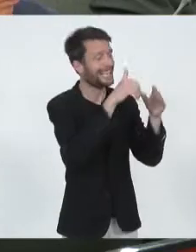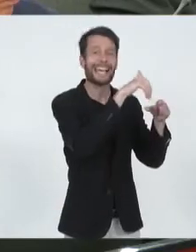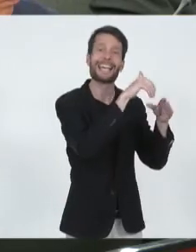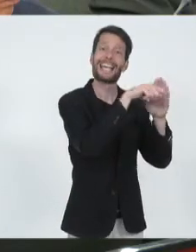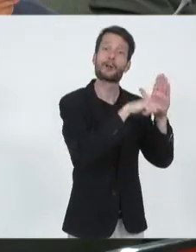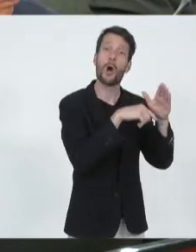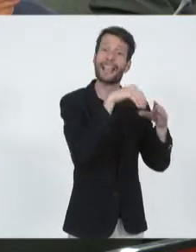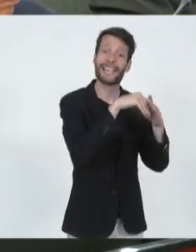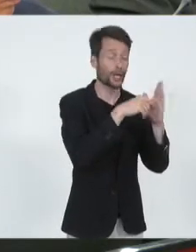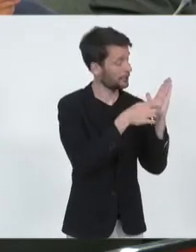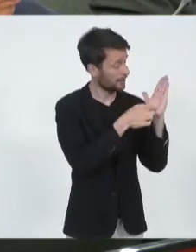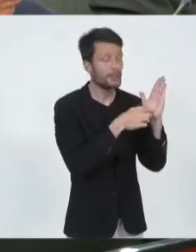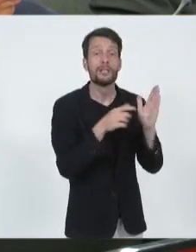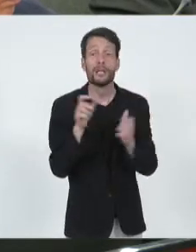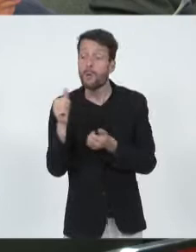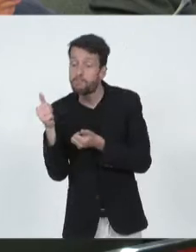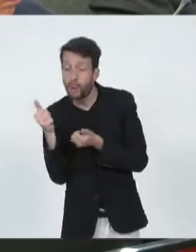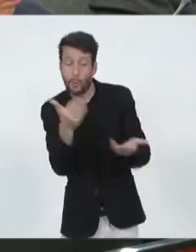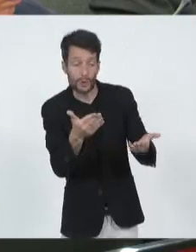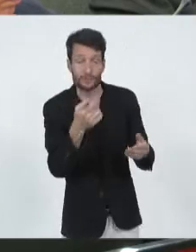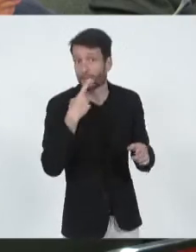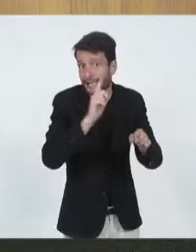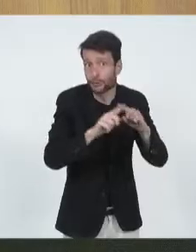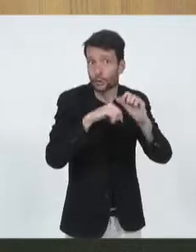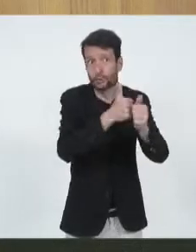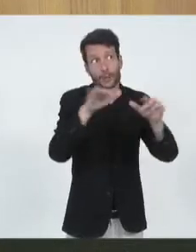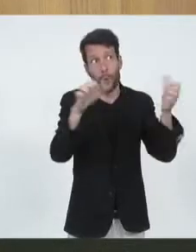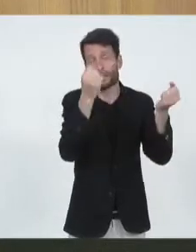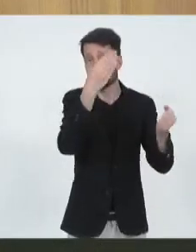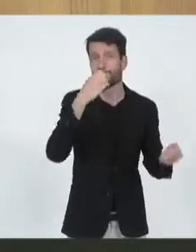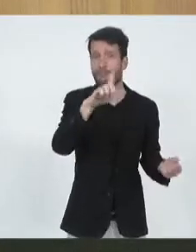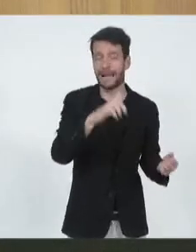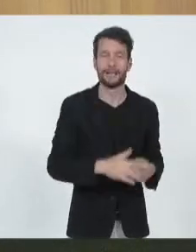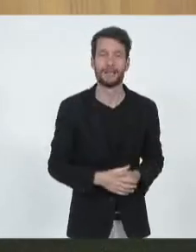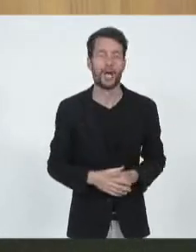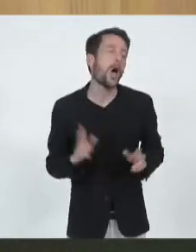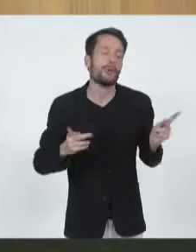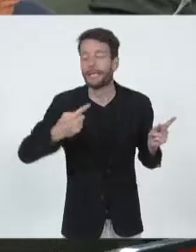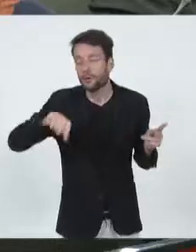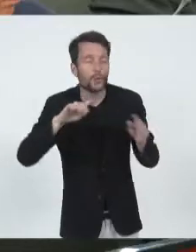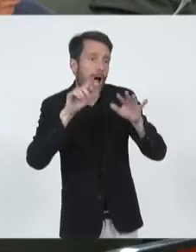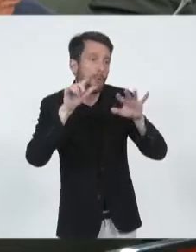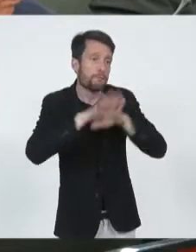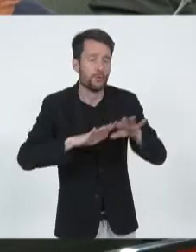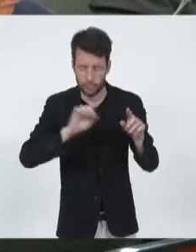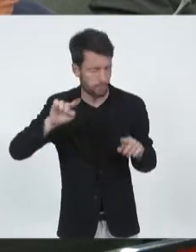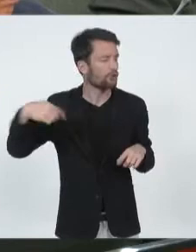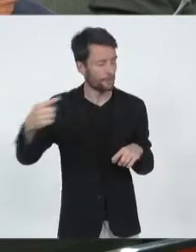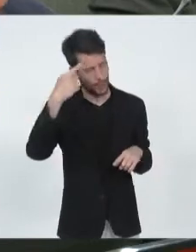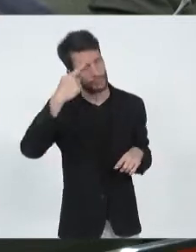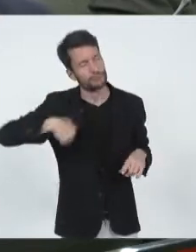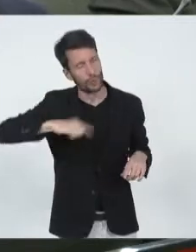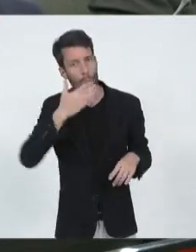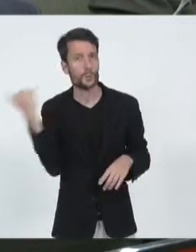intérieur quelque chose qui relève des compétences de l'AMEL. Donc voilà, on aurait peut-être dû être plus clair. On le sera la prochaine fois.